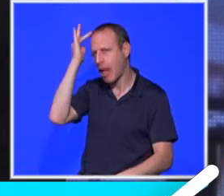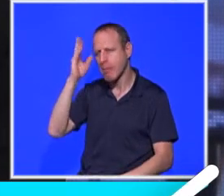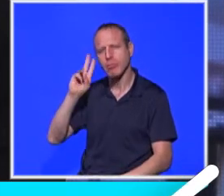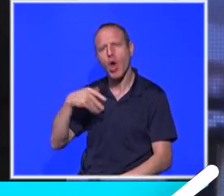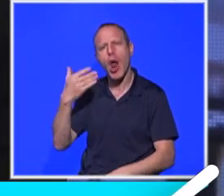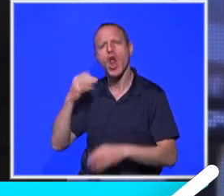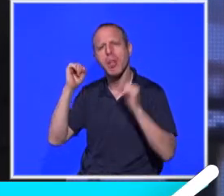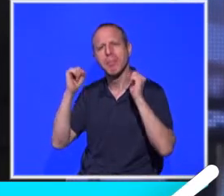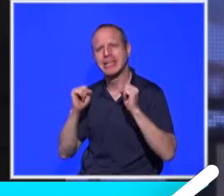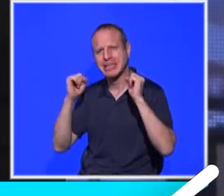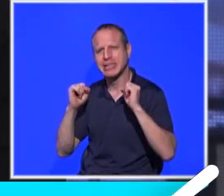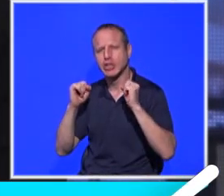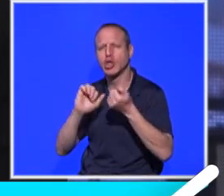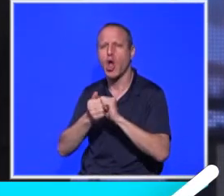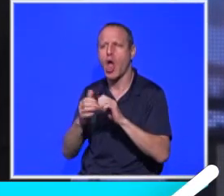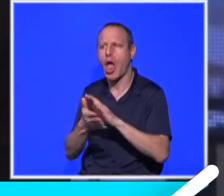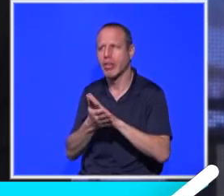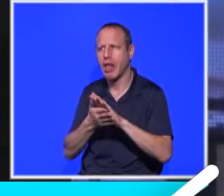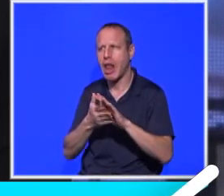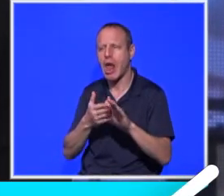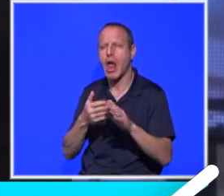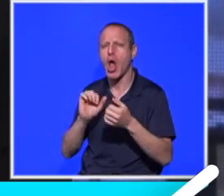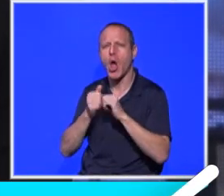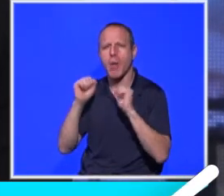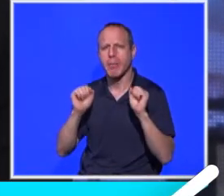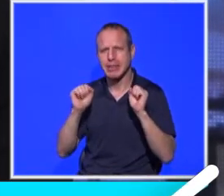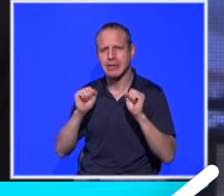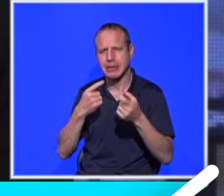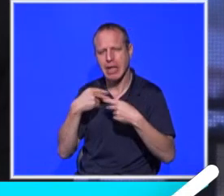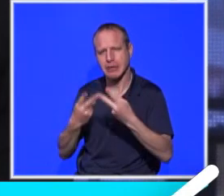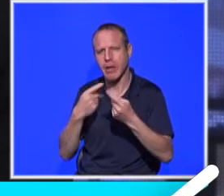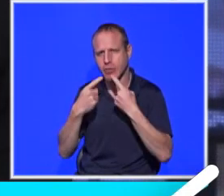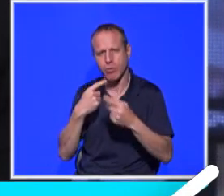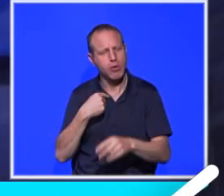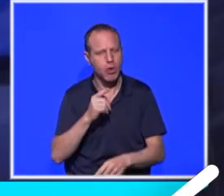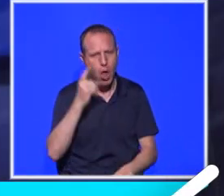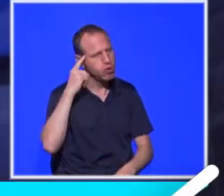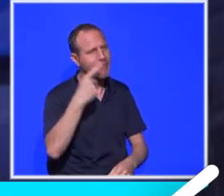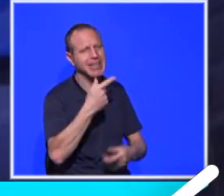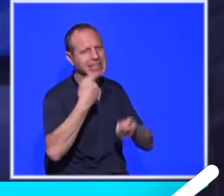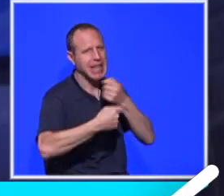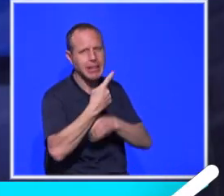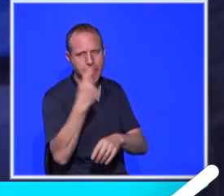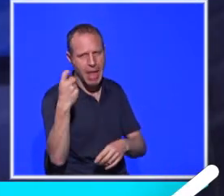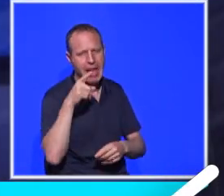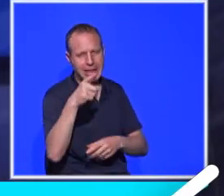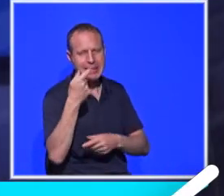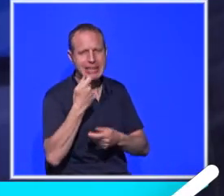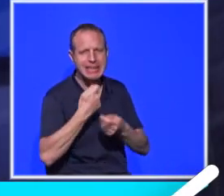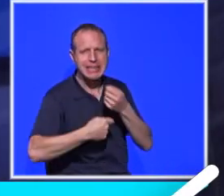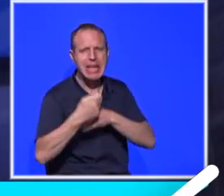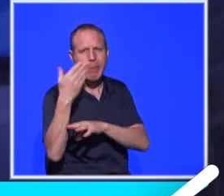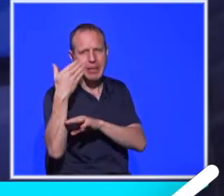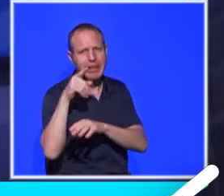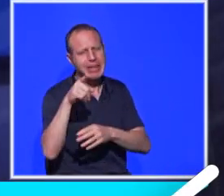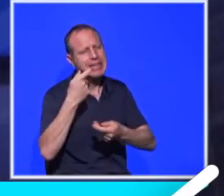איזשהו בסיס, או התחלה של בסיס חזרה למסע ומתן? לא חושב שעסקת המאה היא בכלל עסקה